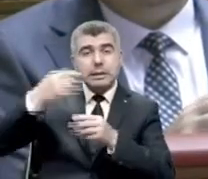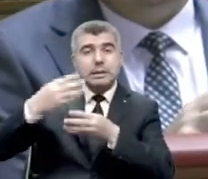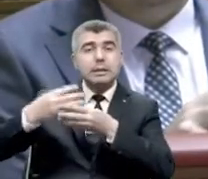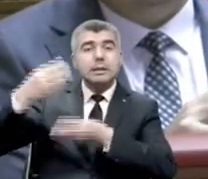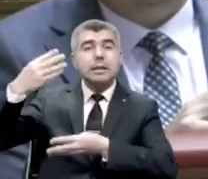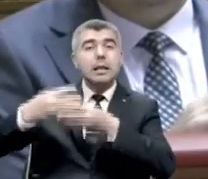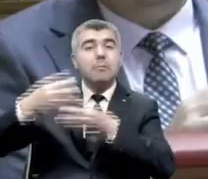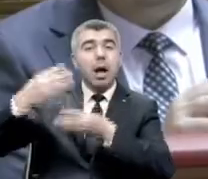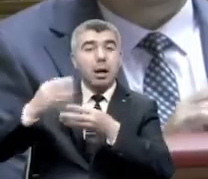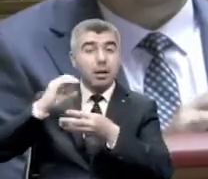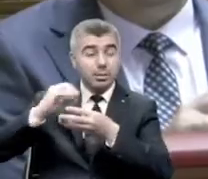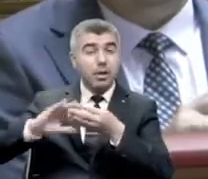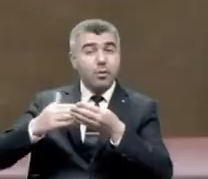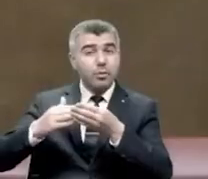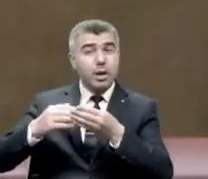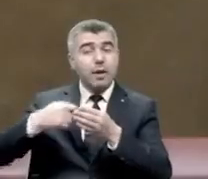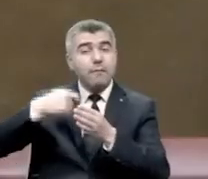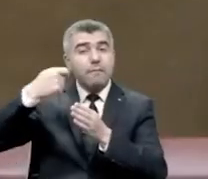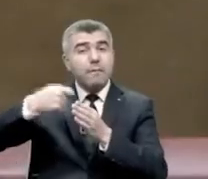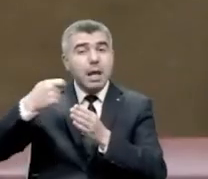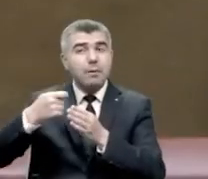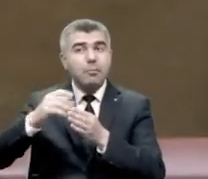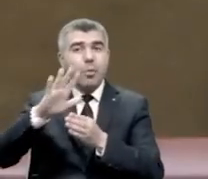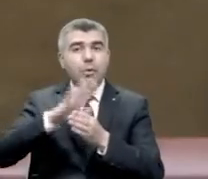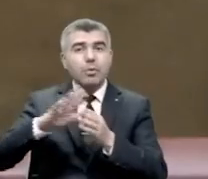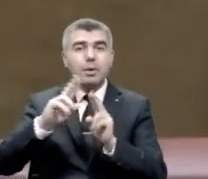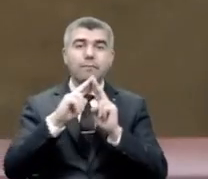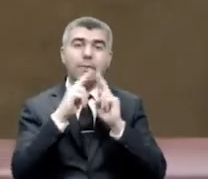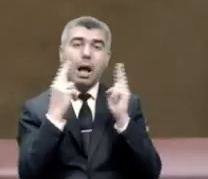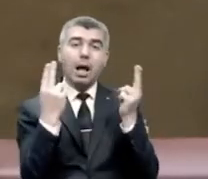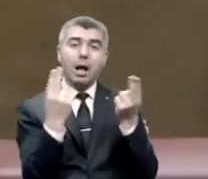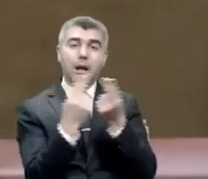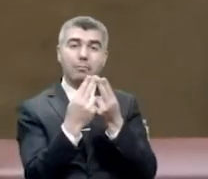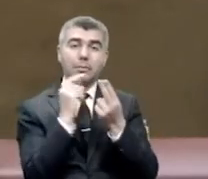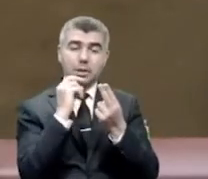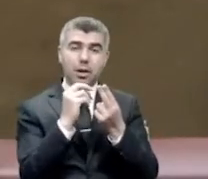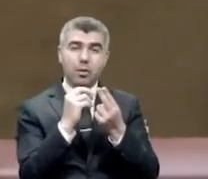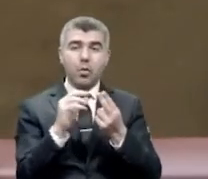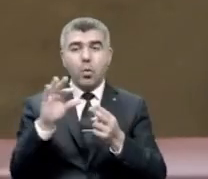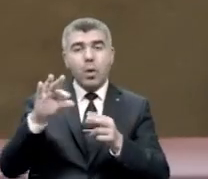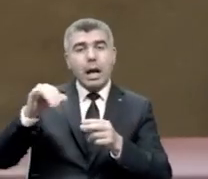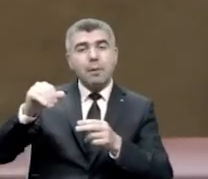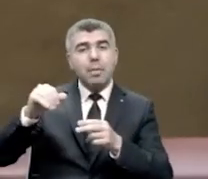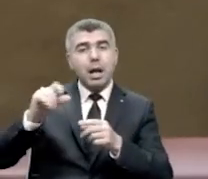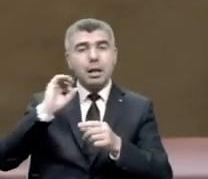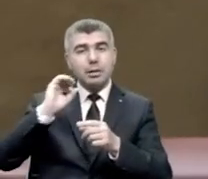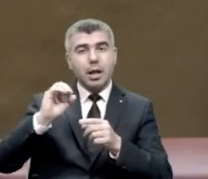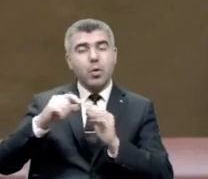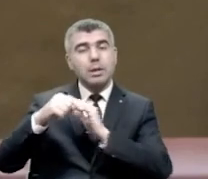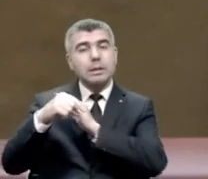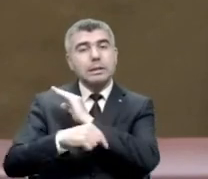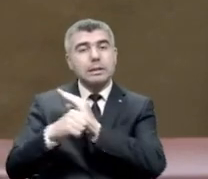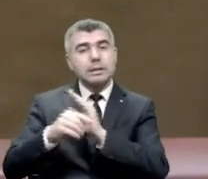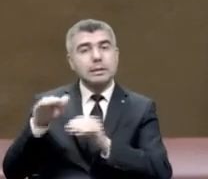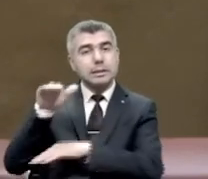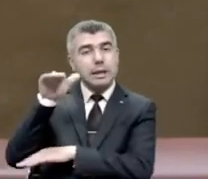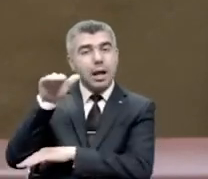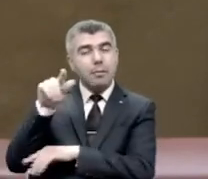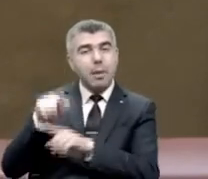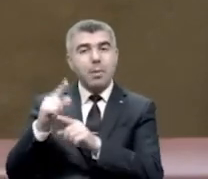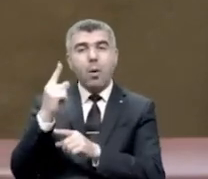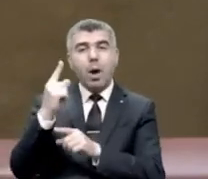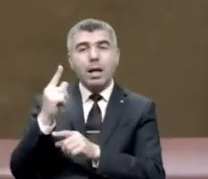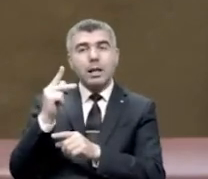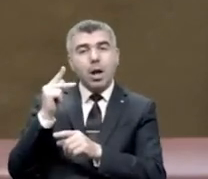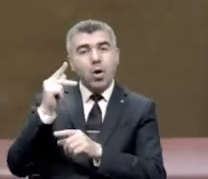هوليود افريقيا اللي تمثلوا فيها افلام عالميه، وتكون عندك مرزوقه بالرمال الذهبيه وما توصلهاش حتى كيلومتر